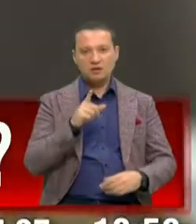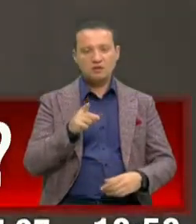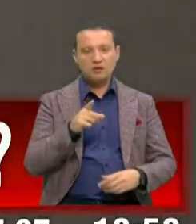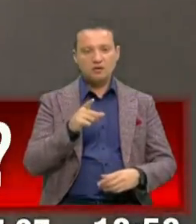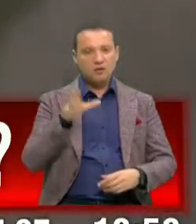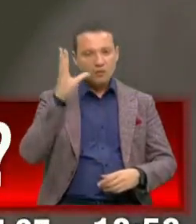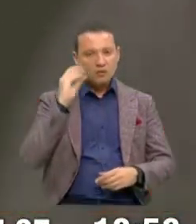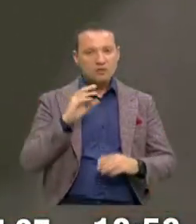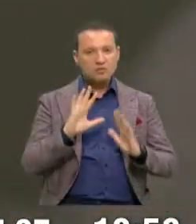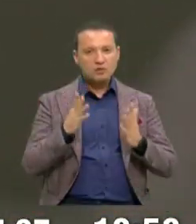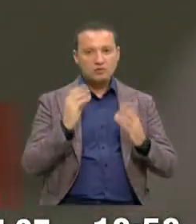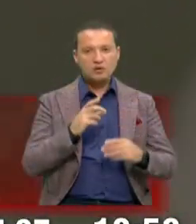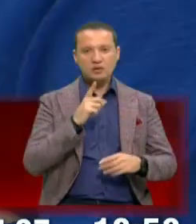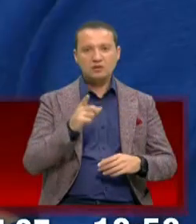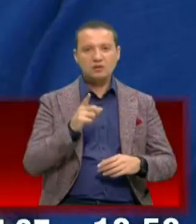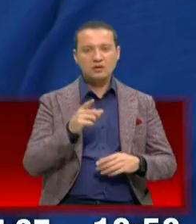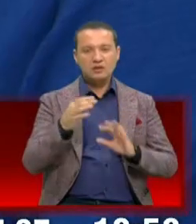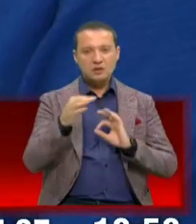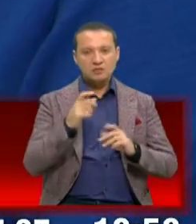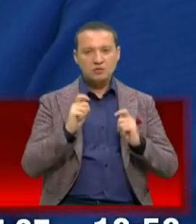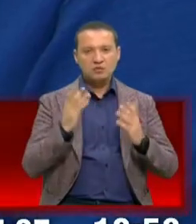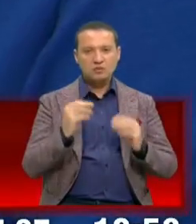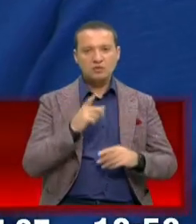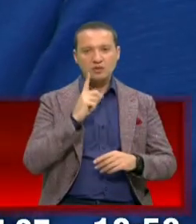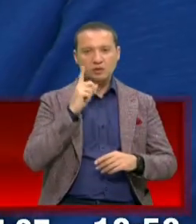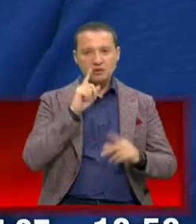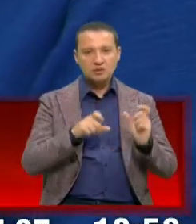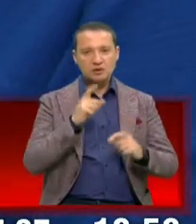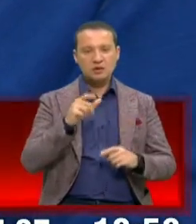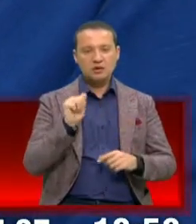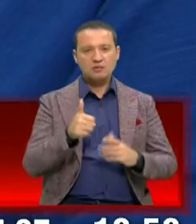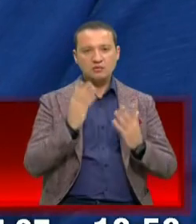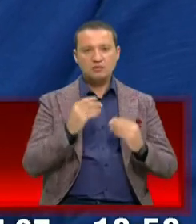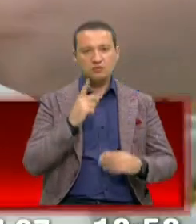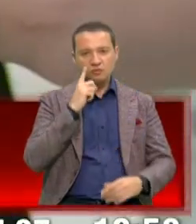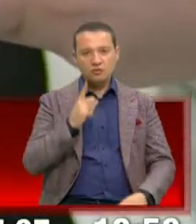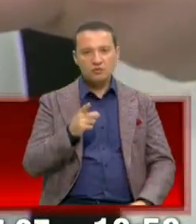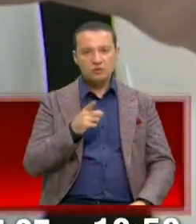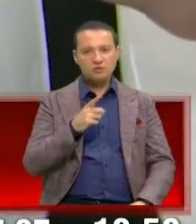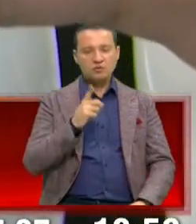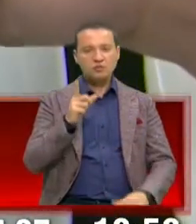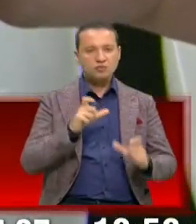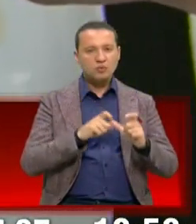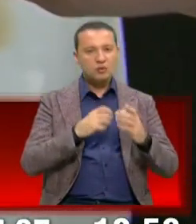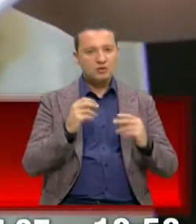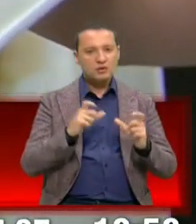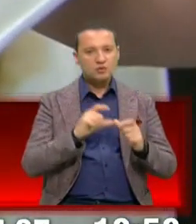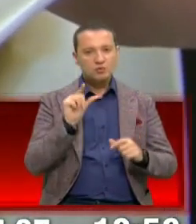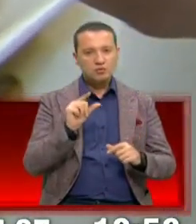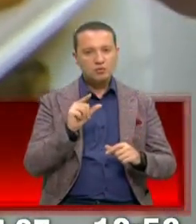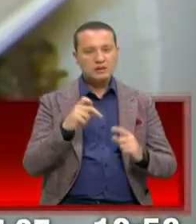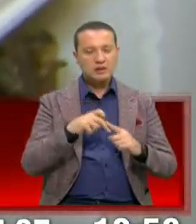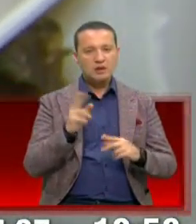Öğrenme bozukluğu olanlarda iletişim güçlüğü yaşayan bireylerde etkili olduğunu saptamışlar bu somon olur sardalye